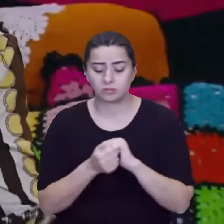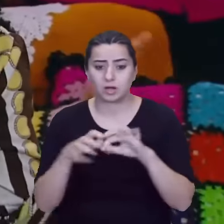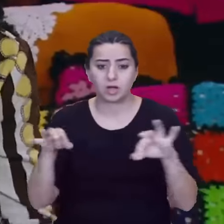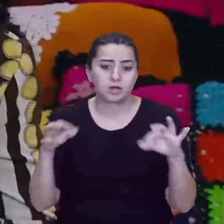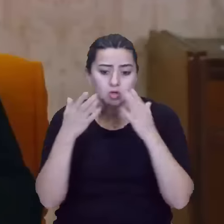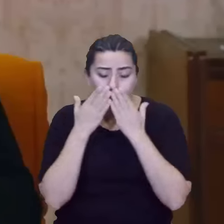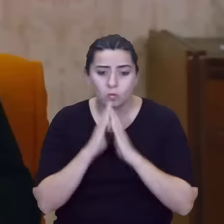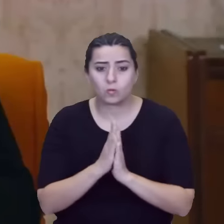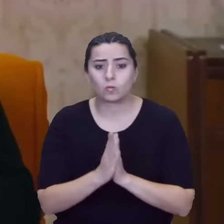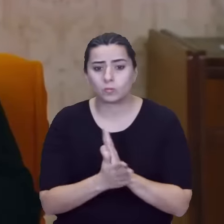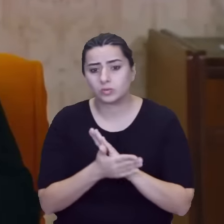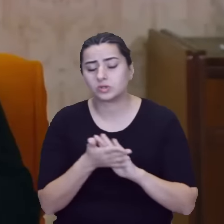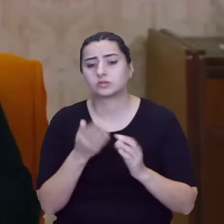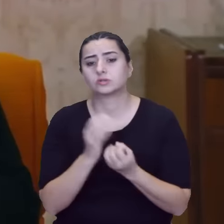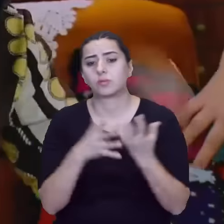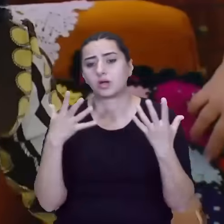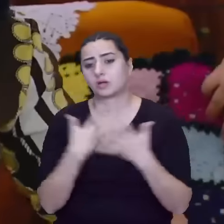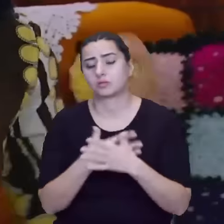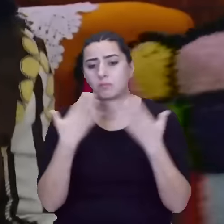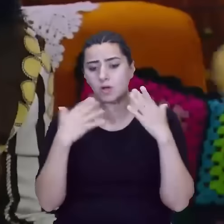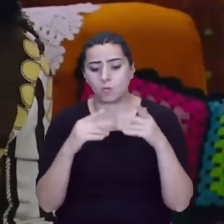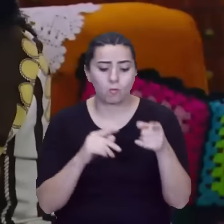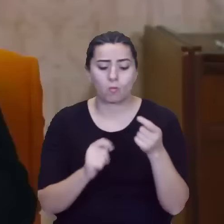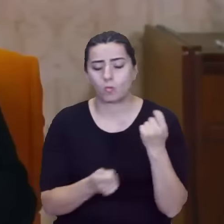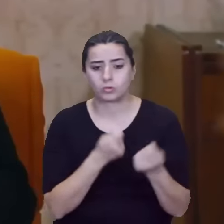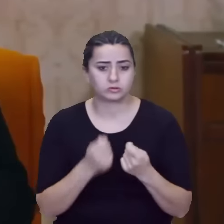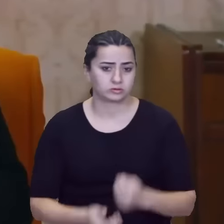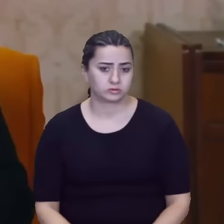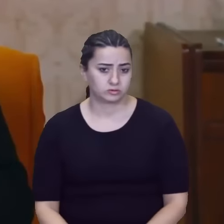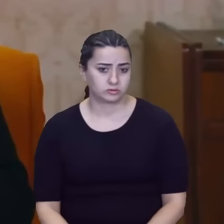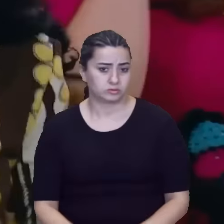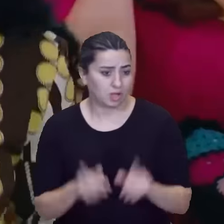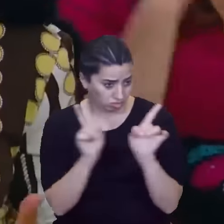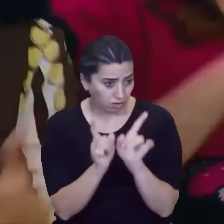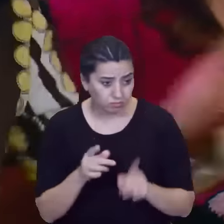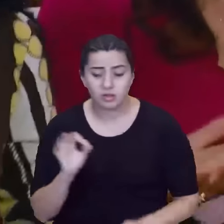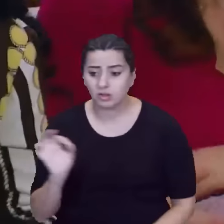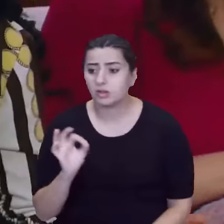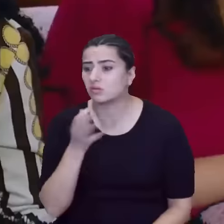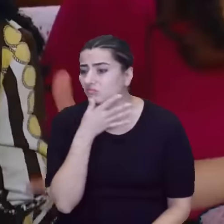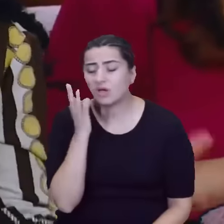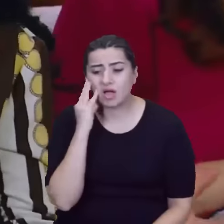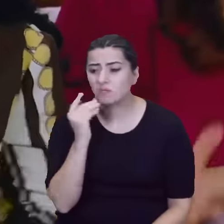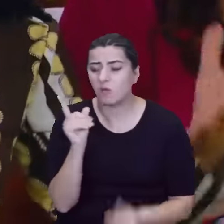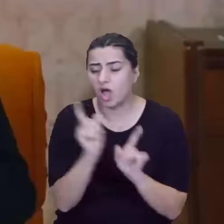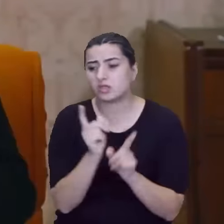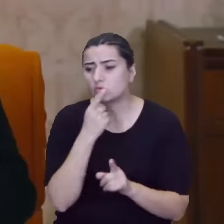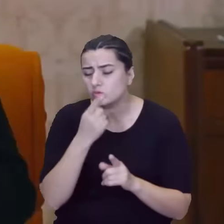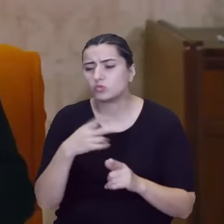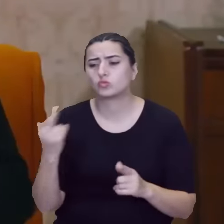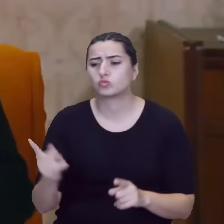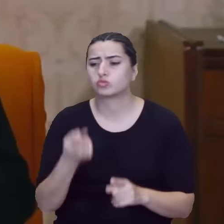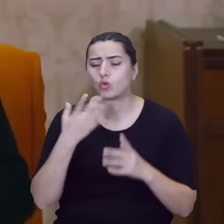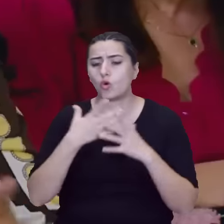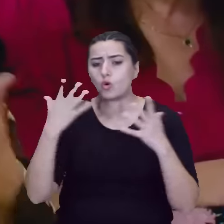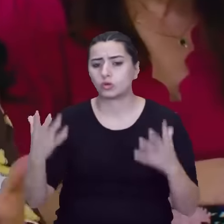asacak yerim kalmadı. Sabahtan akşama kadar balkonda onunla uğraşıyor. Anten ha, bir mi de, kız? Evet, bilmiyorum ne olduğunu. Anten diyor, kocaman